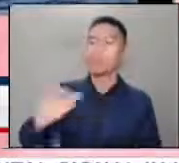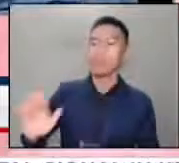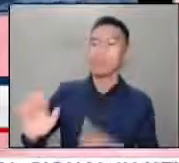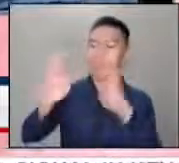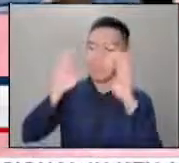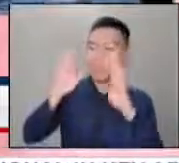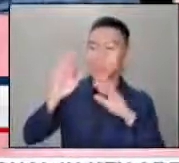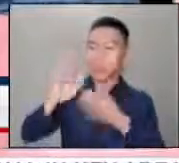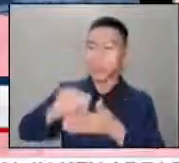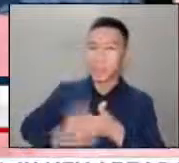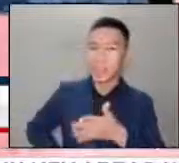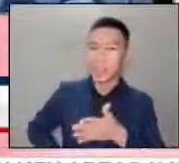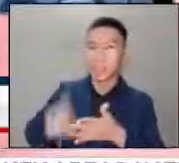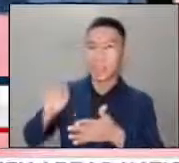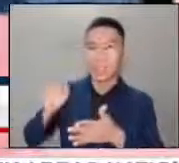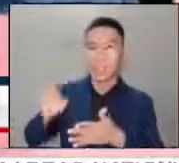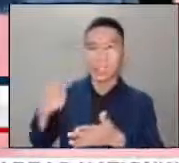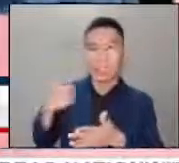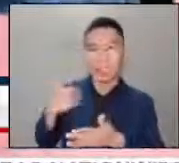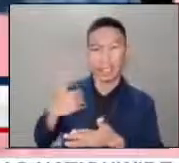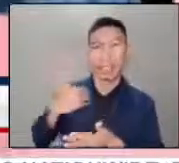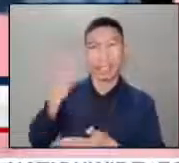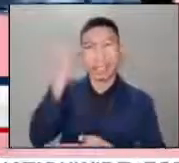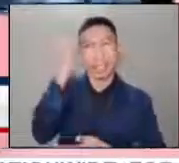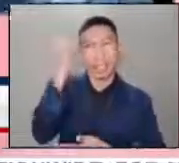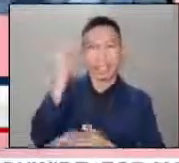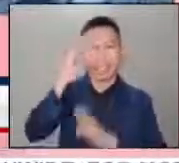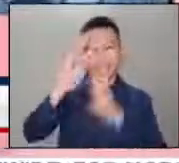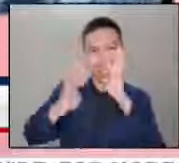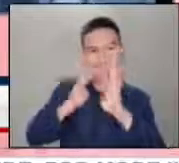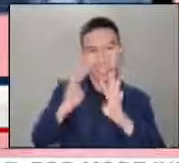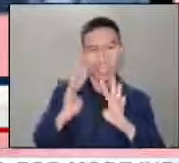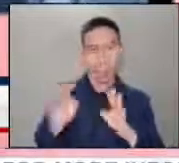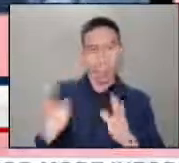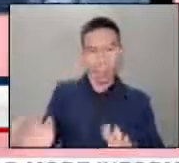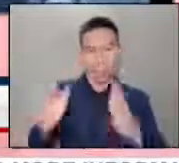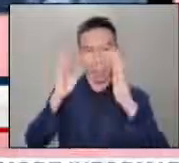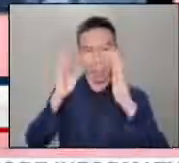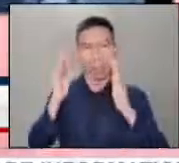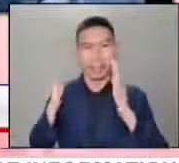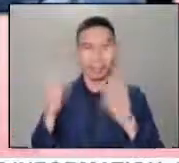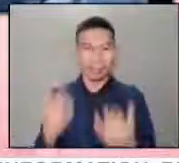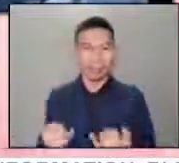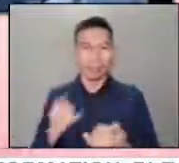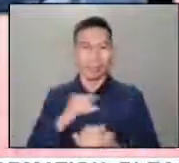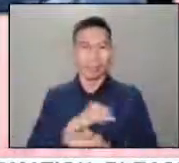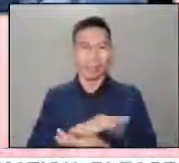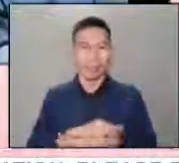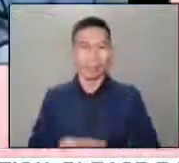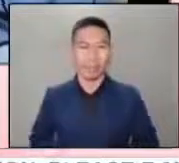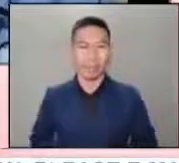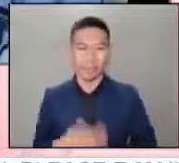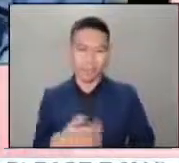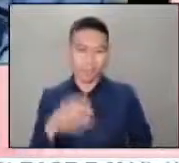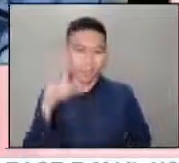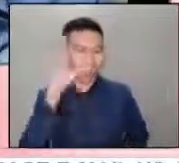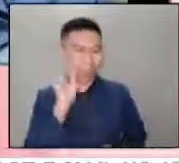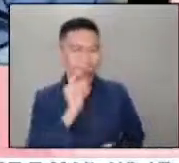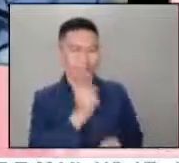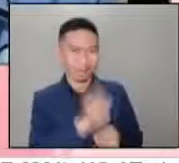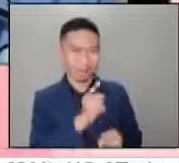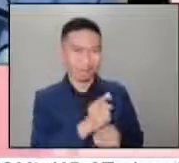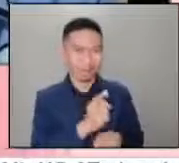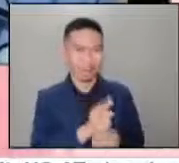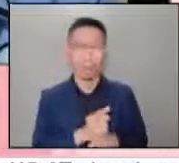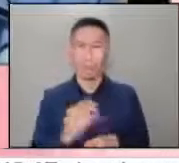different stimulus before my class, lalo na this time of pandemic. Ang unique na unique, Teacher Jeric. Eh, yung pagiging mountain